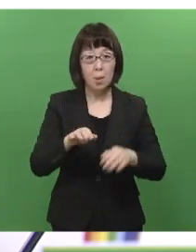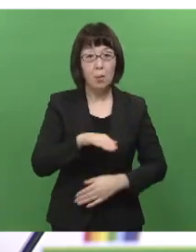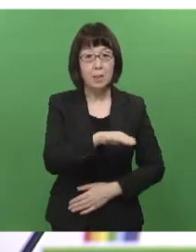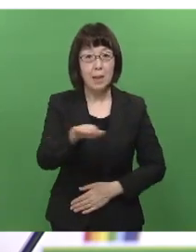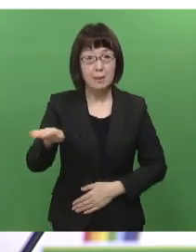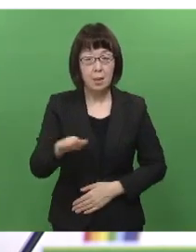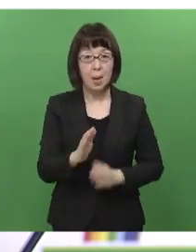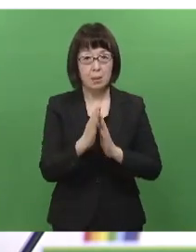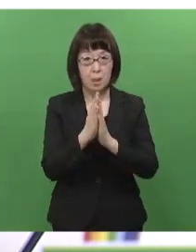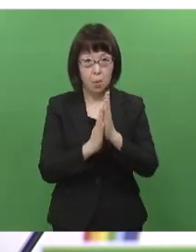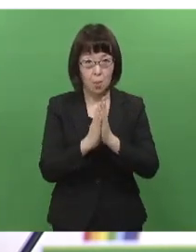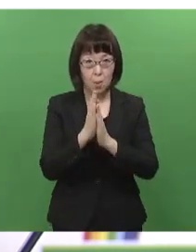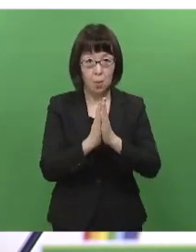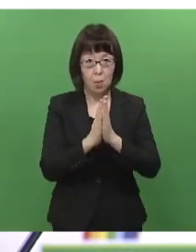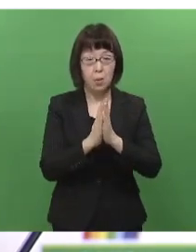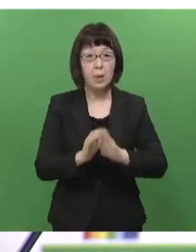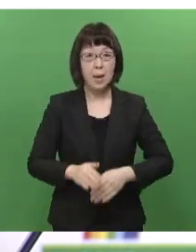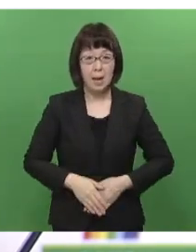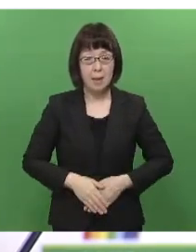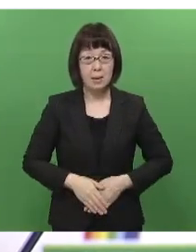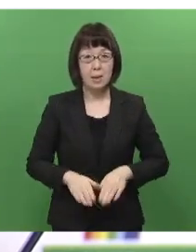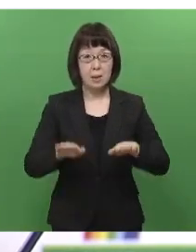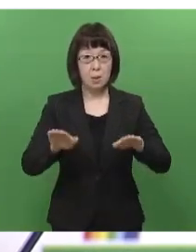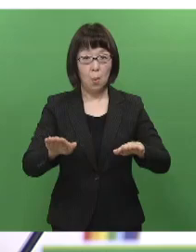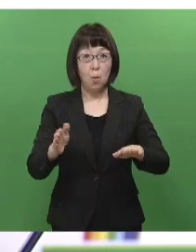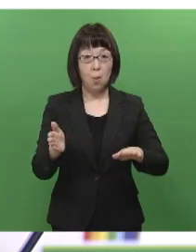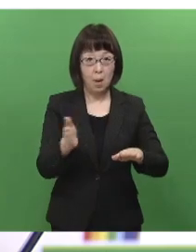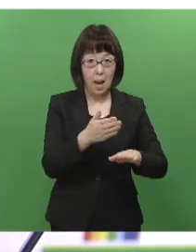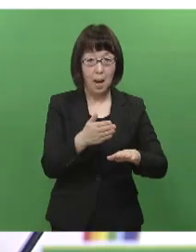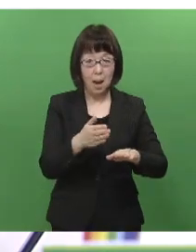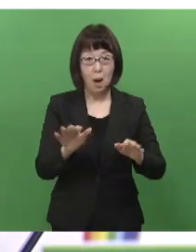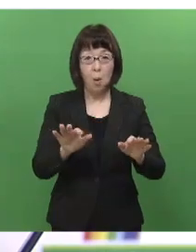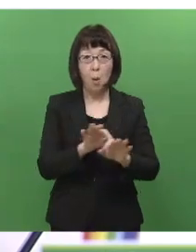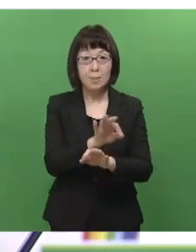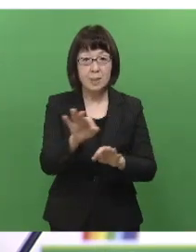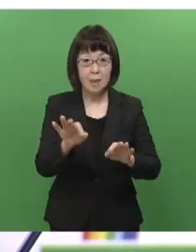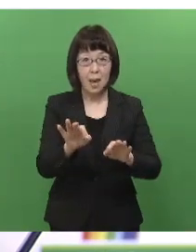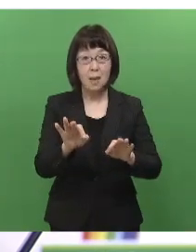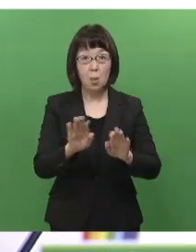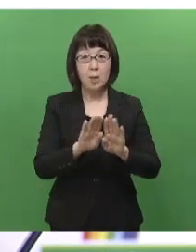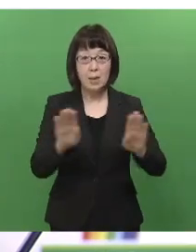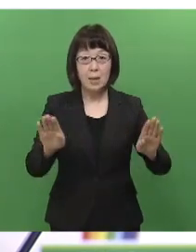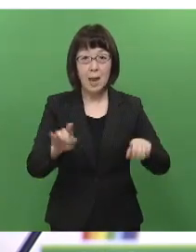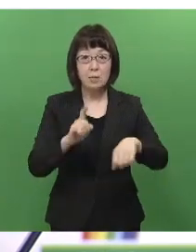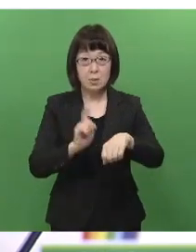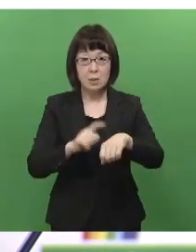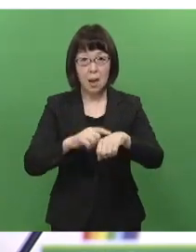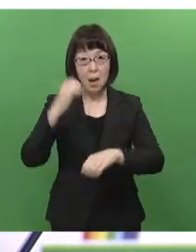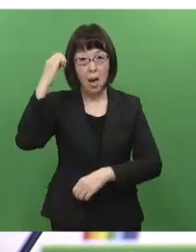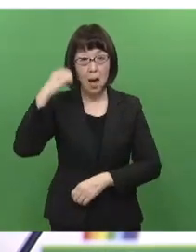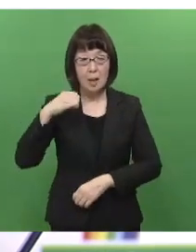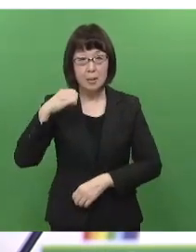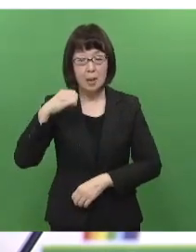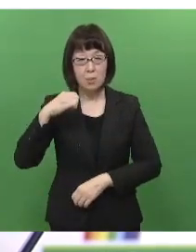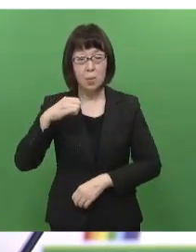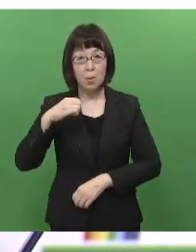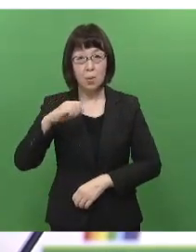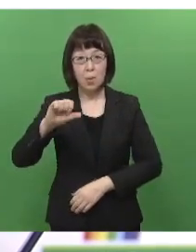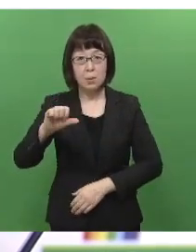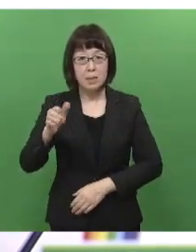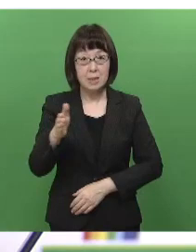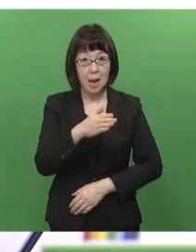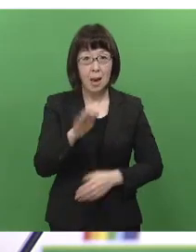。今日以降ですが、営業時間を朝の5時から20時までといたしま